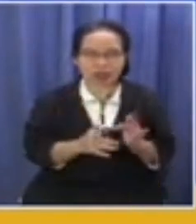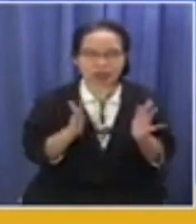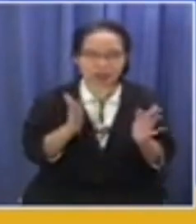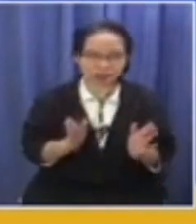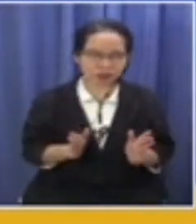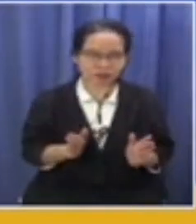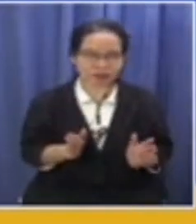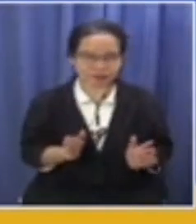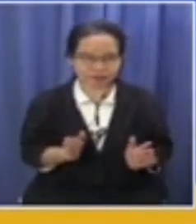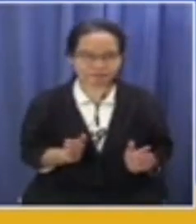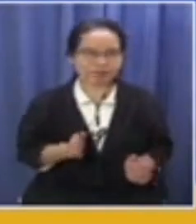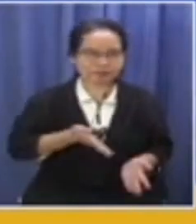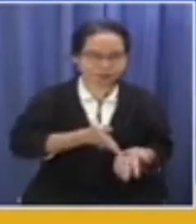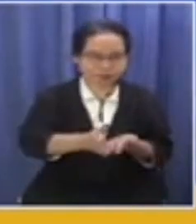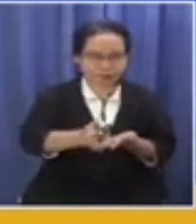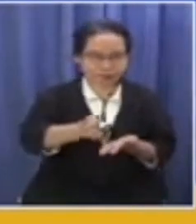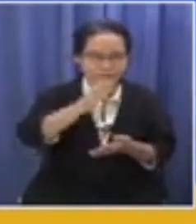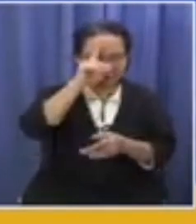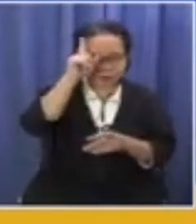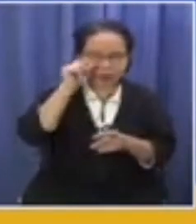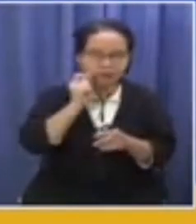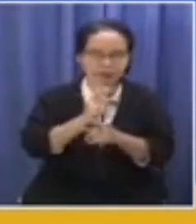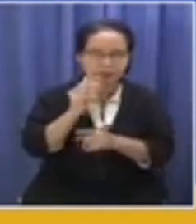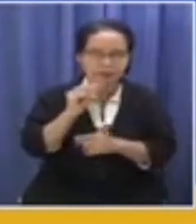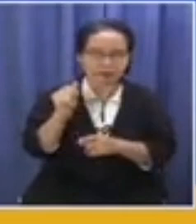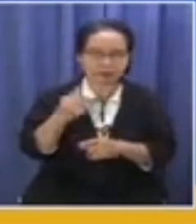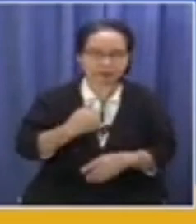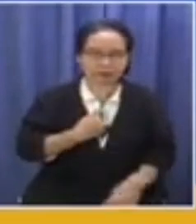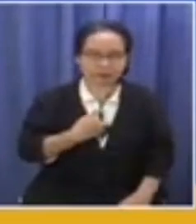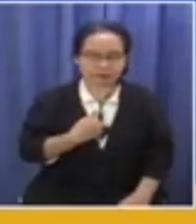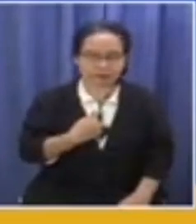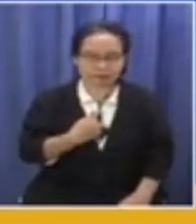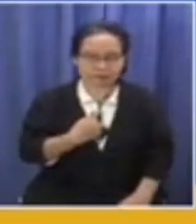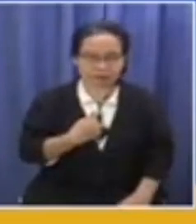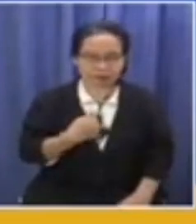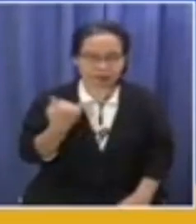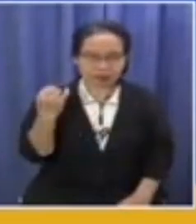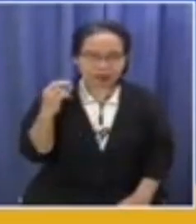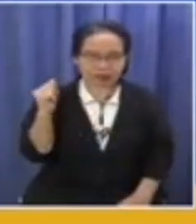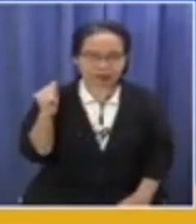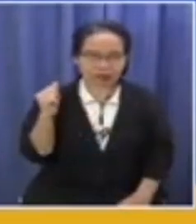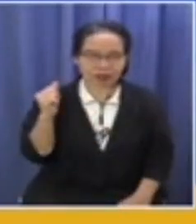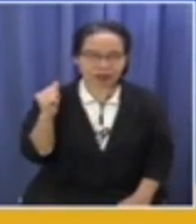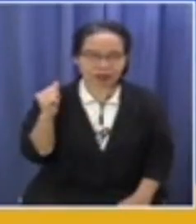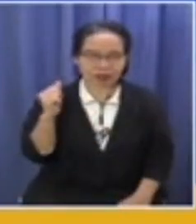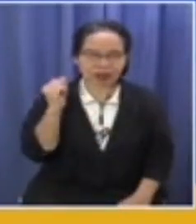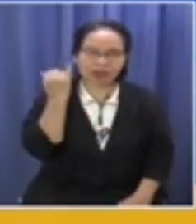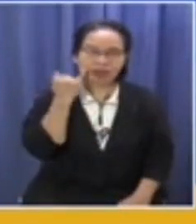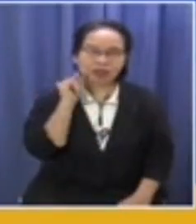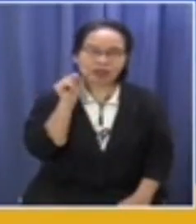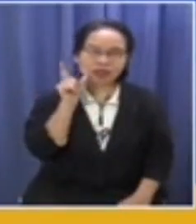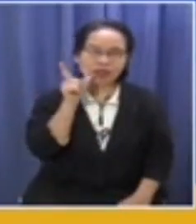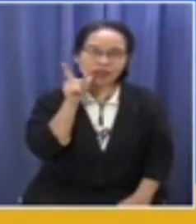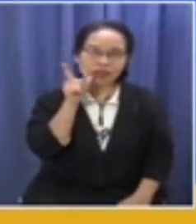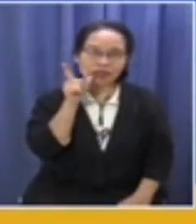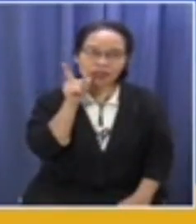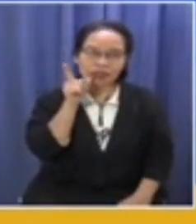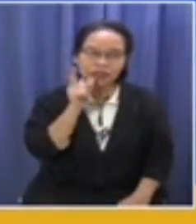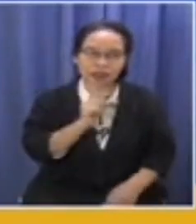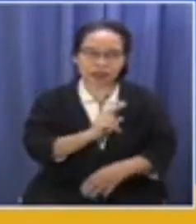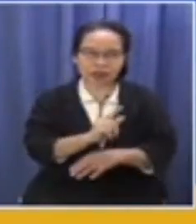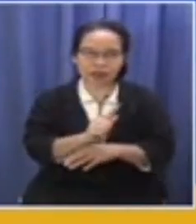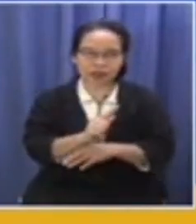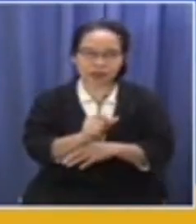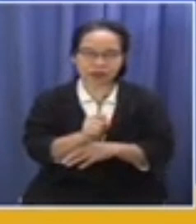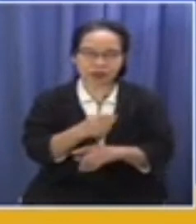Christian sig po kaptid na ako po ay si Jana laaga tagot